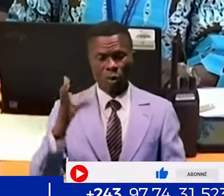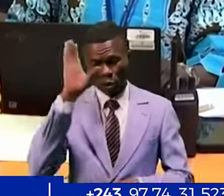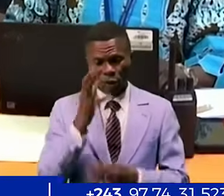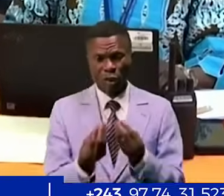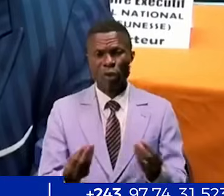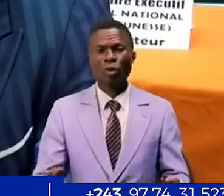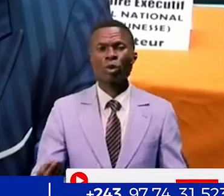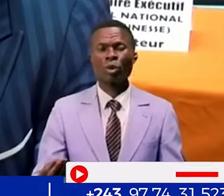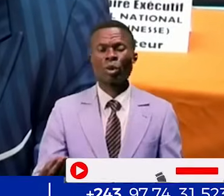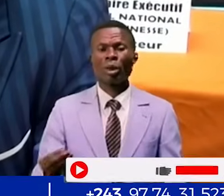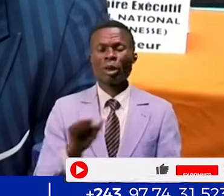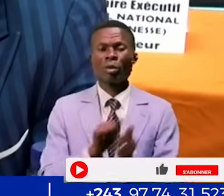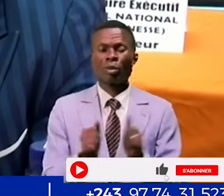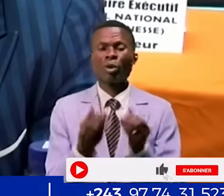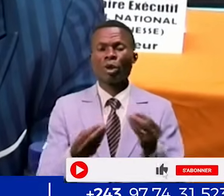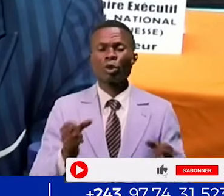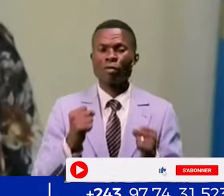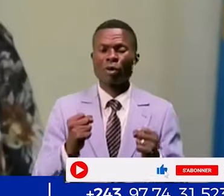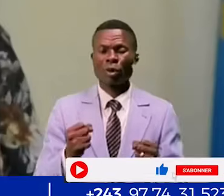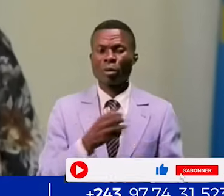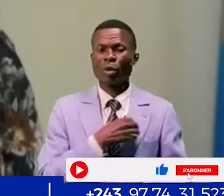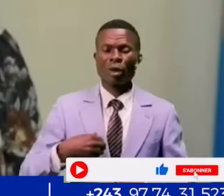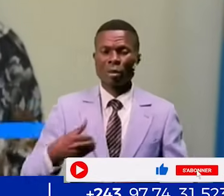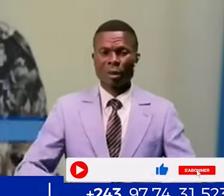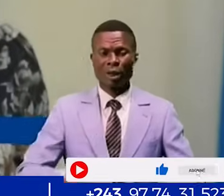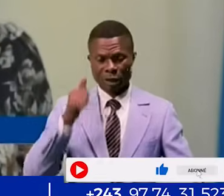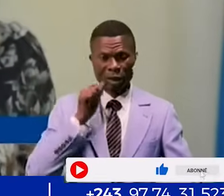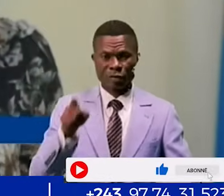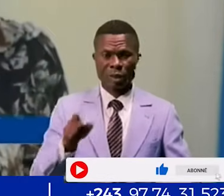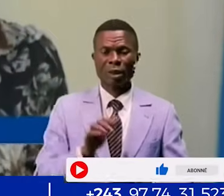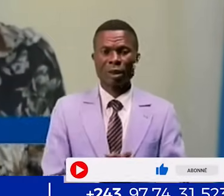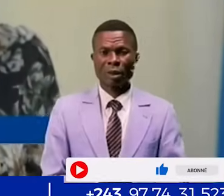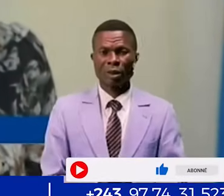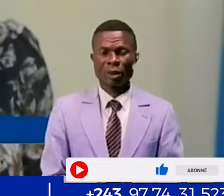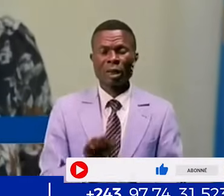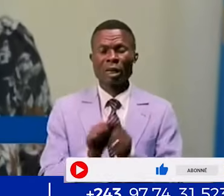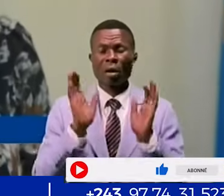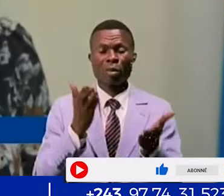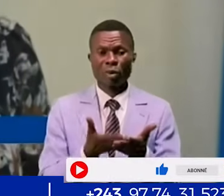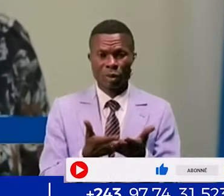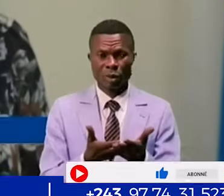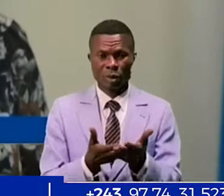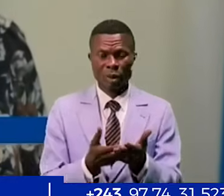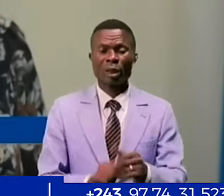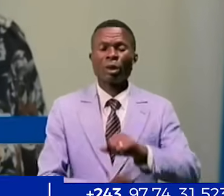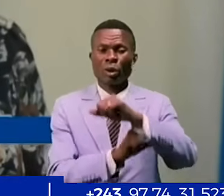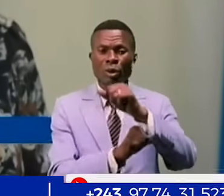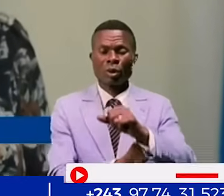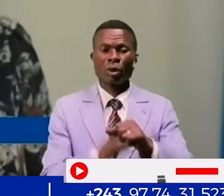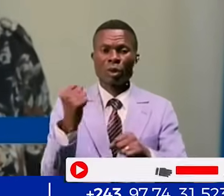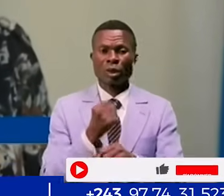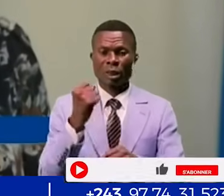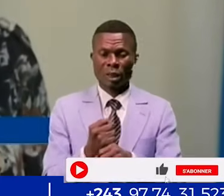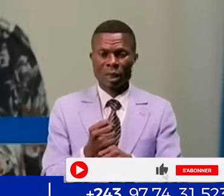voies de moyens en vue d'une solution adéquate. Les Nations Unies restent déterminées à soutenir les efforts de